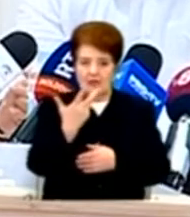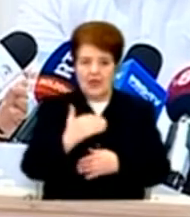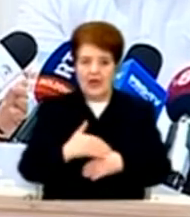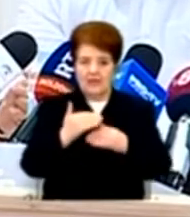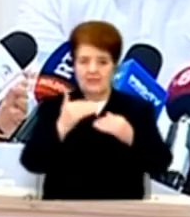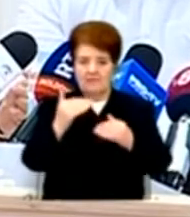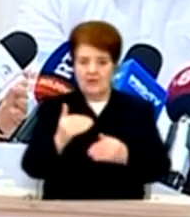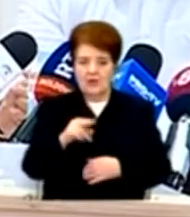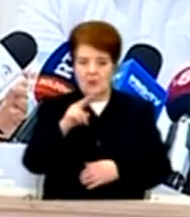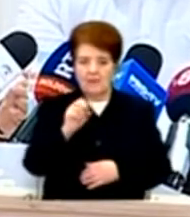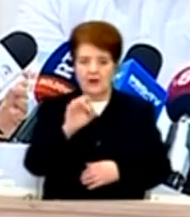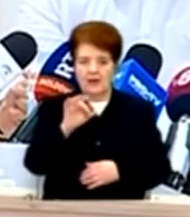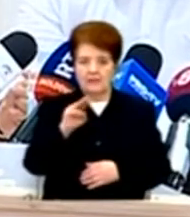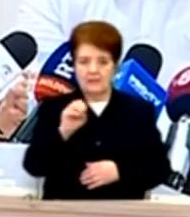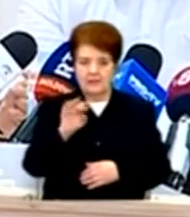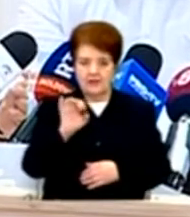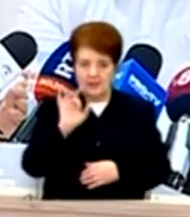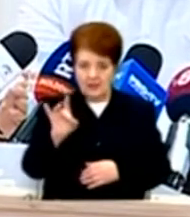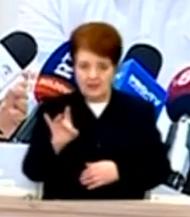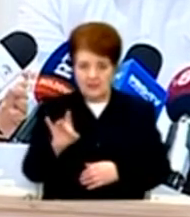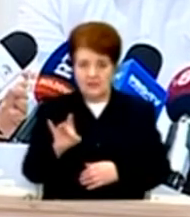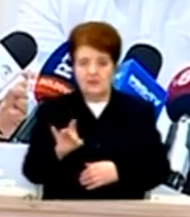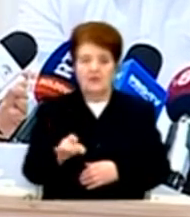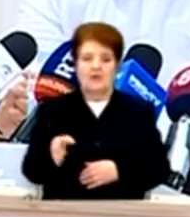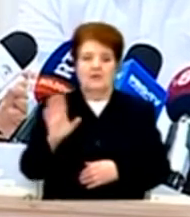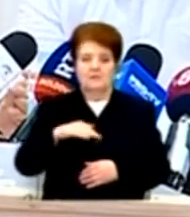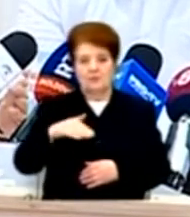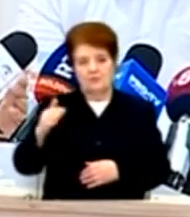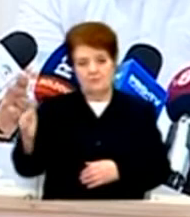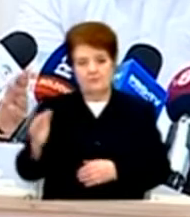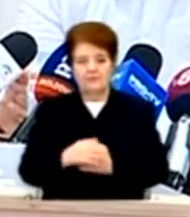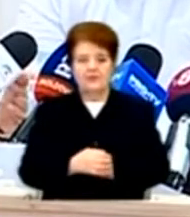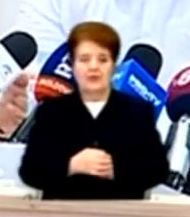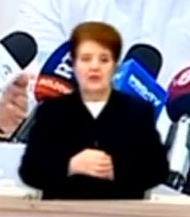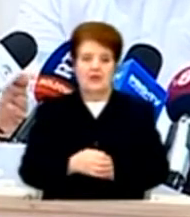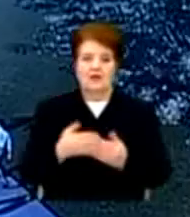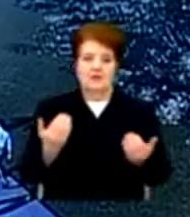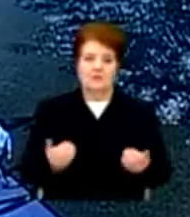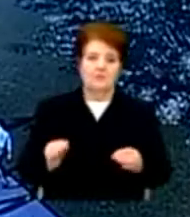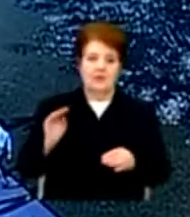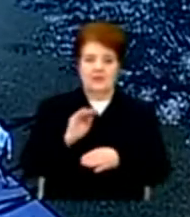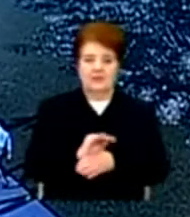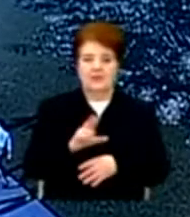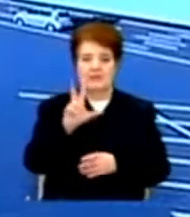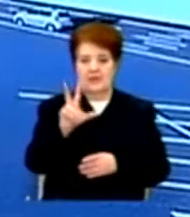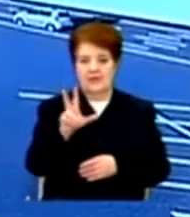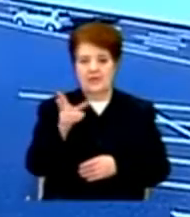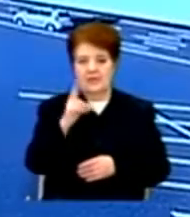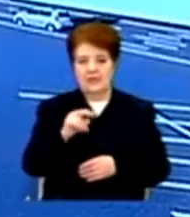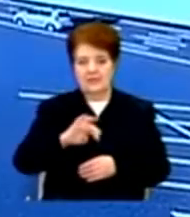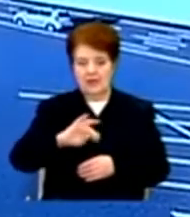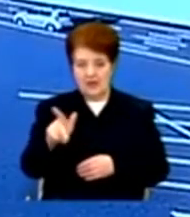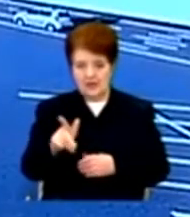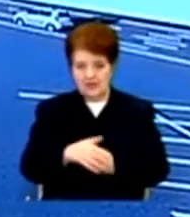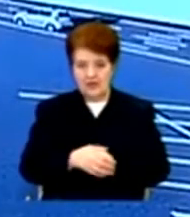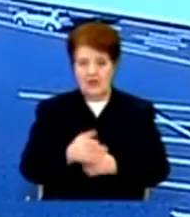primul parterul, etajul 1, etajul 2, mezanin. Noi am putea să mai adăugăm încă 3 etaje, de la cota